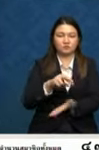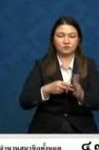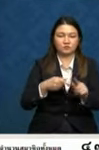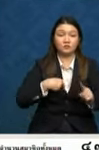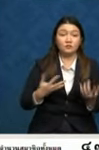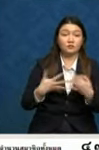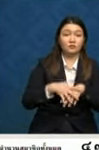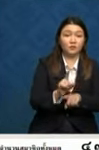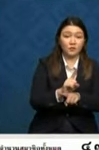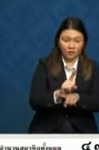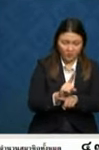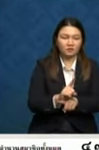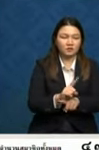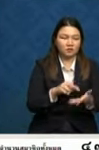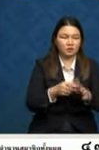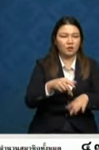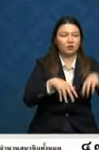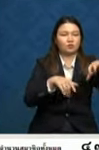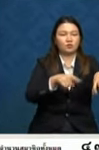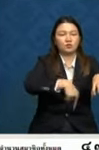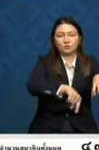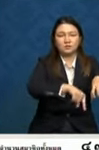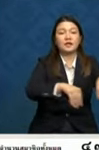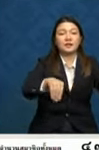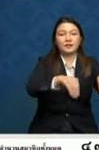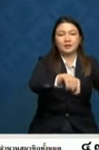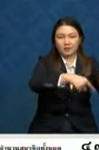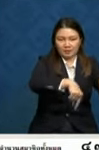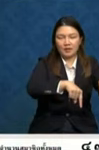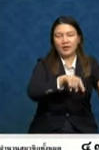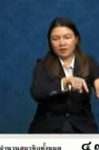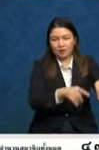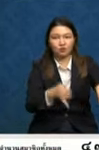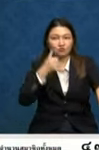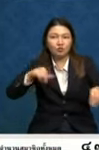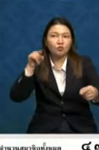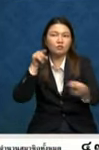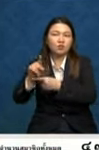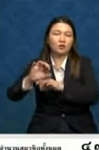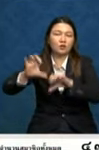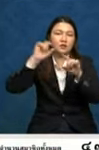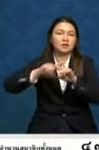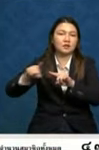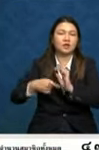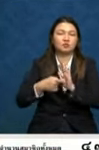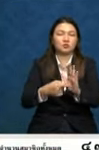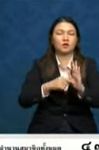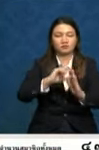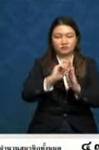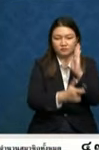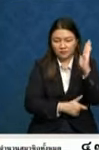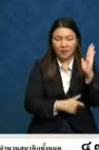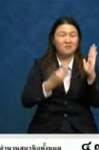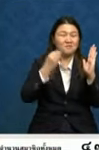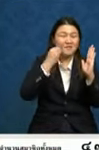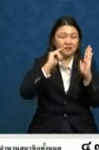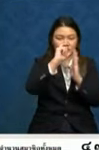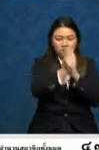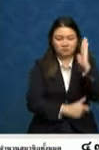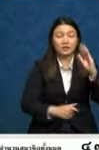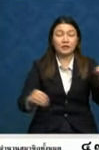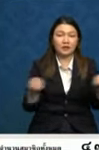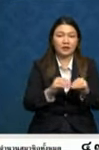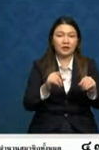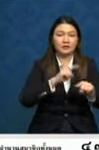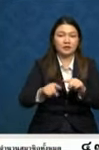กับหน่วยงานในพื้นที่เพื่อภารกิจพิเศษด้านต่างๆเช่นด้านความมั่นคงระหว่างประเทศกับประเทศเพื่อนบ้านภารกิจ